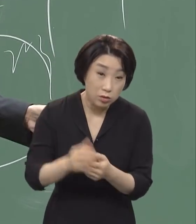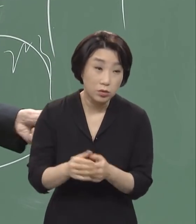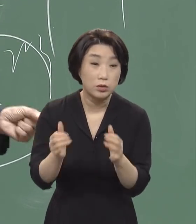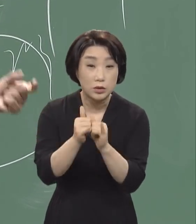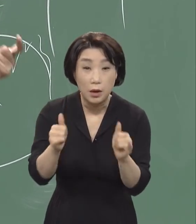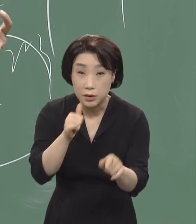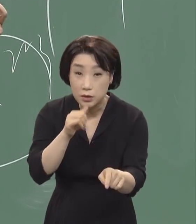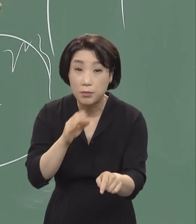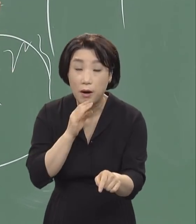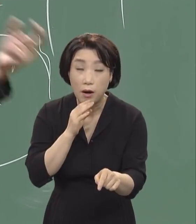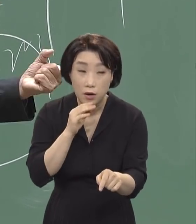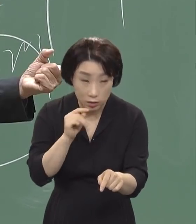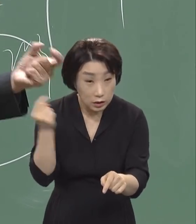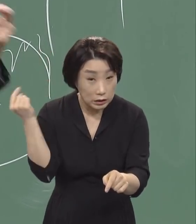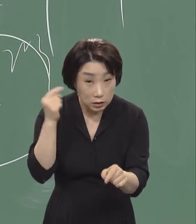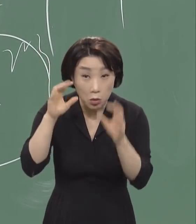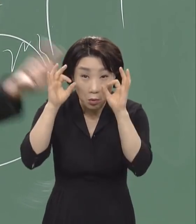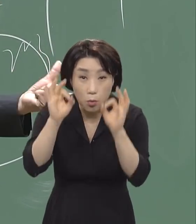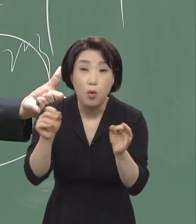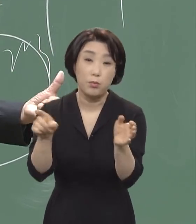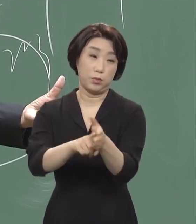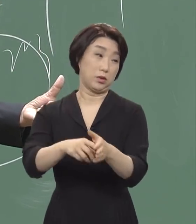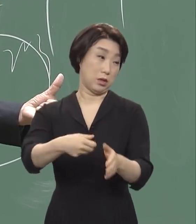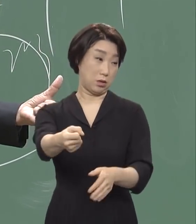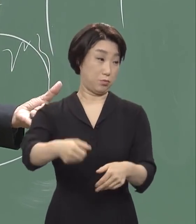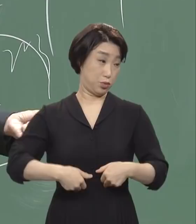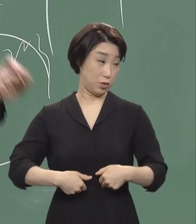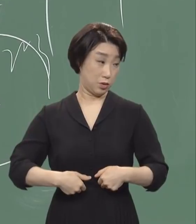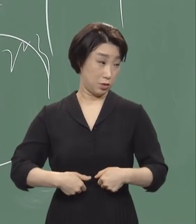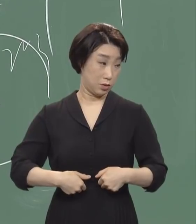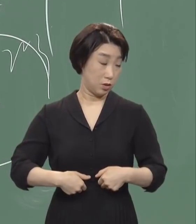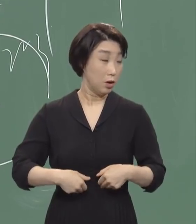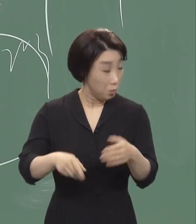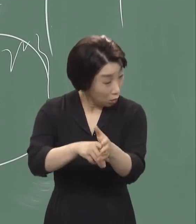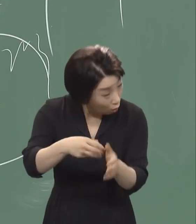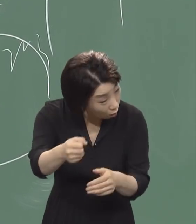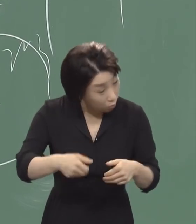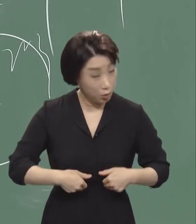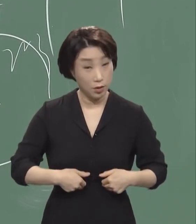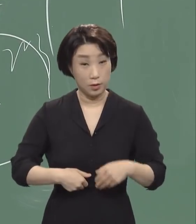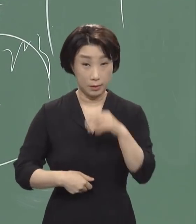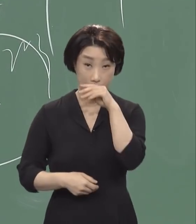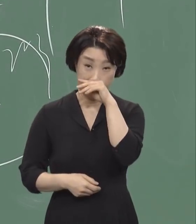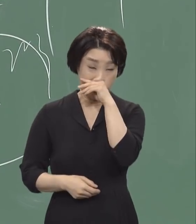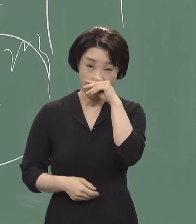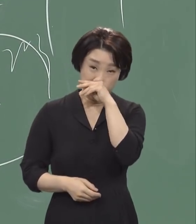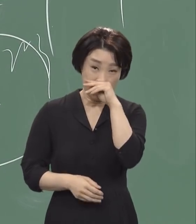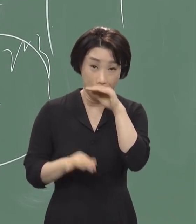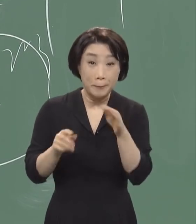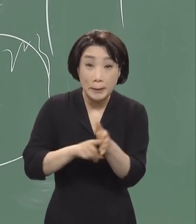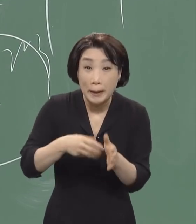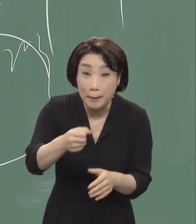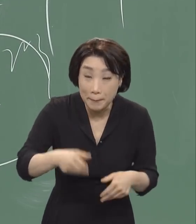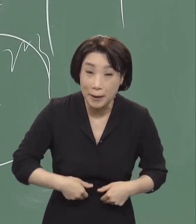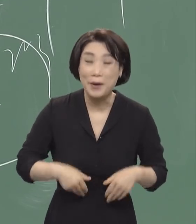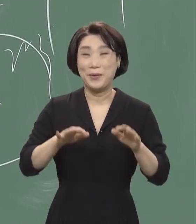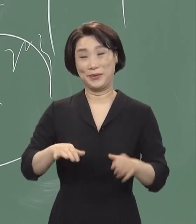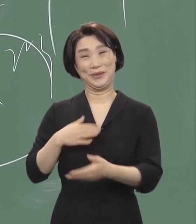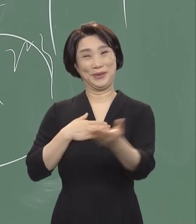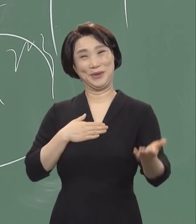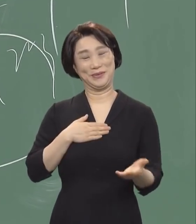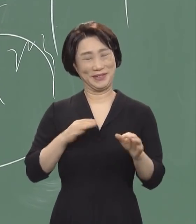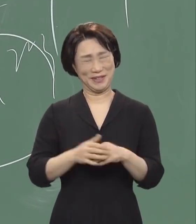있어 그들의 말을 듣고 믿어야 돼 믿어야 돼 믿어야 돼 오늘 여러분